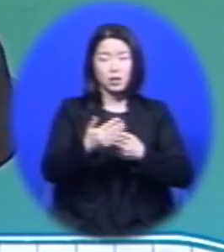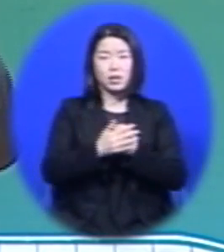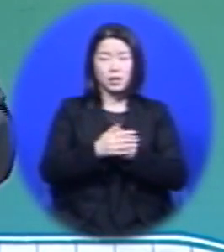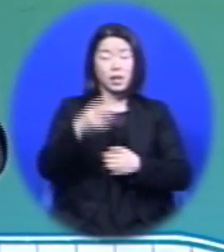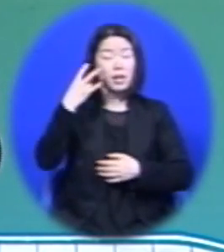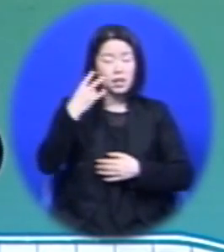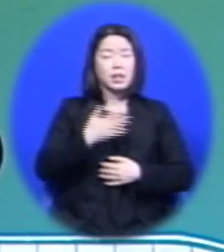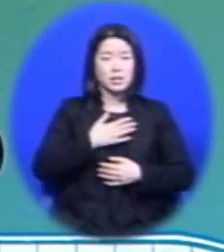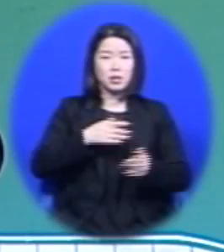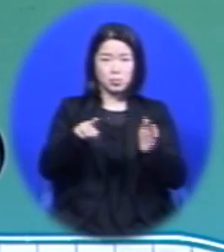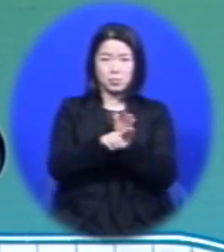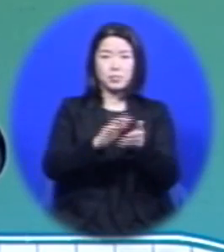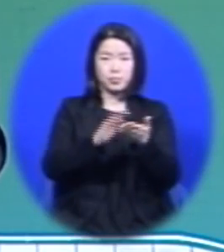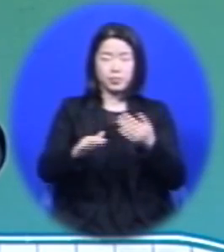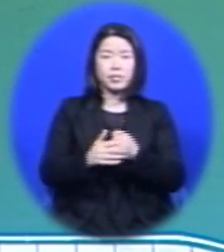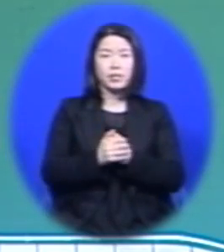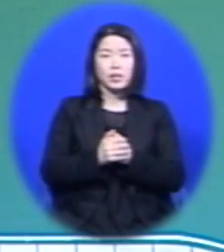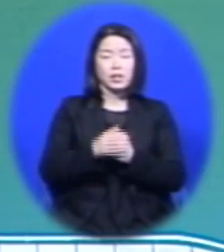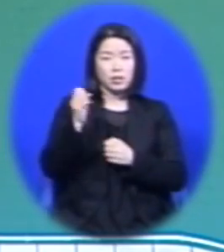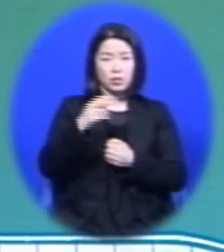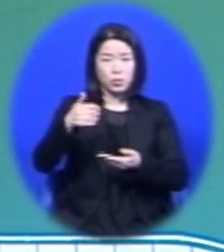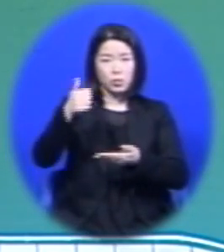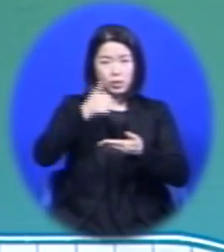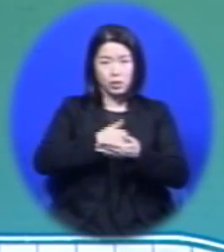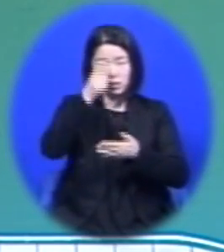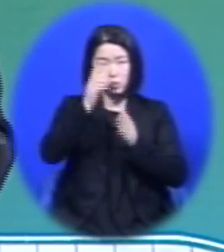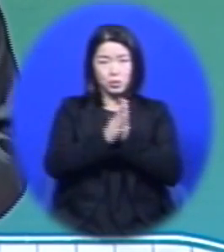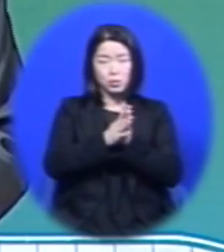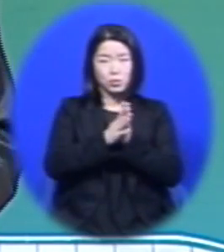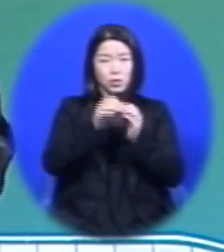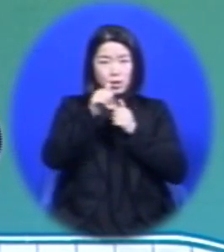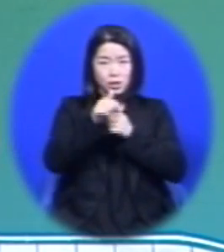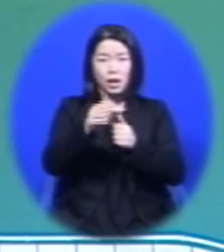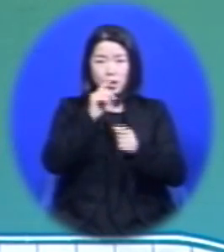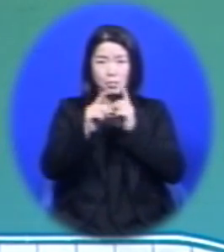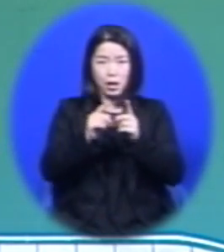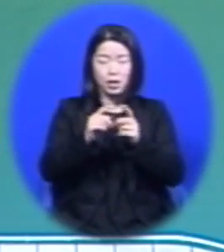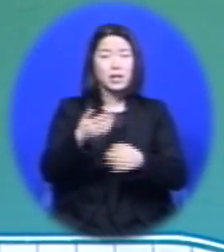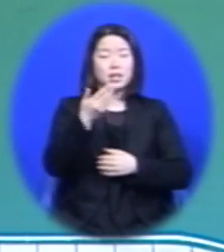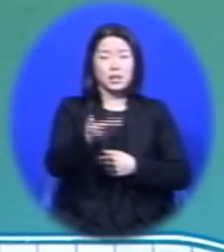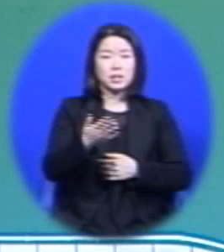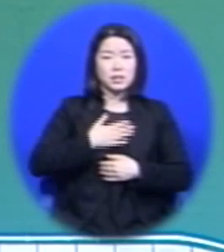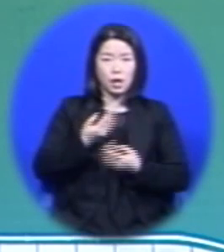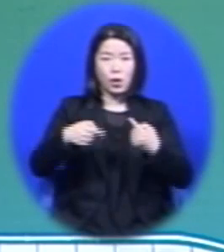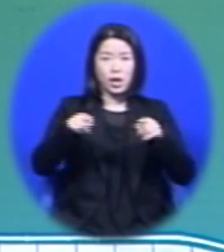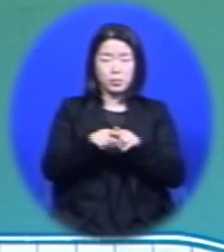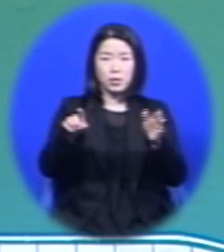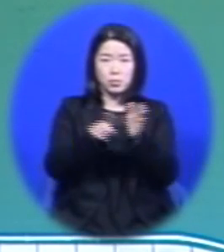제가 믿겠습니다. 그리고 영접 기도를 따라하고 이제 당신은 나와 함께 믿음의 형제가